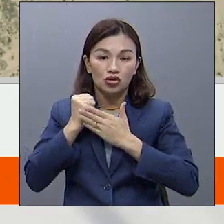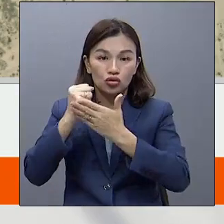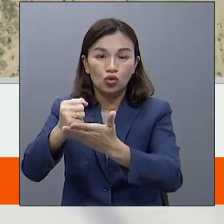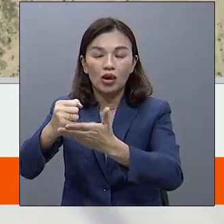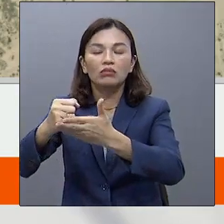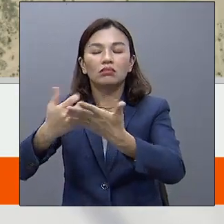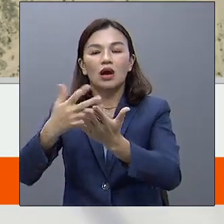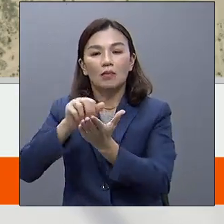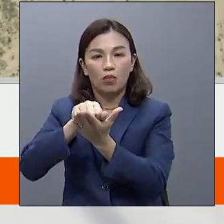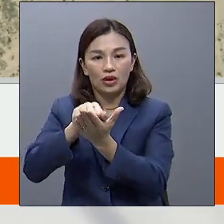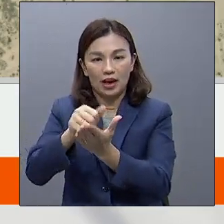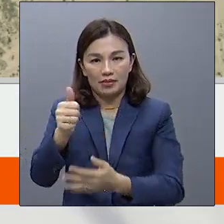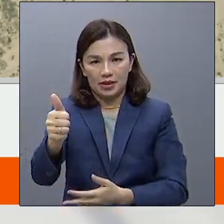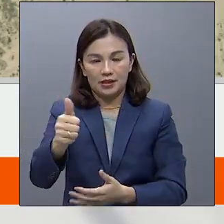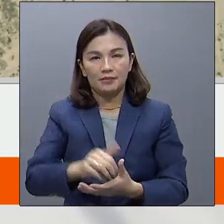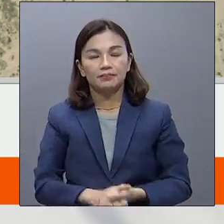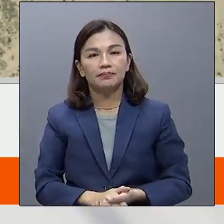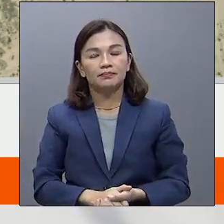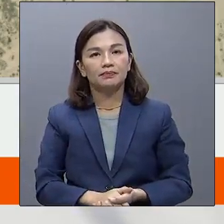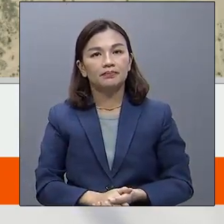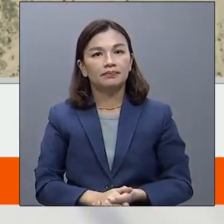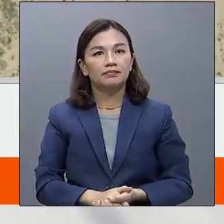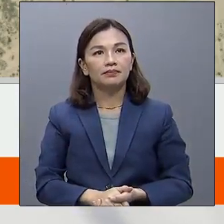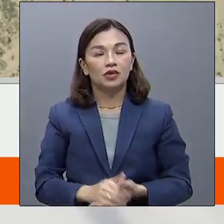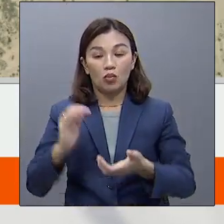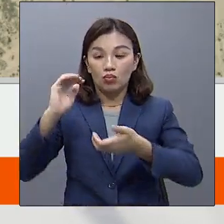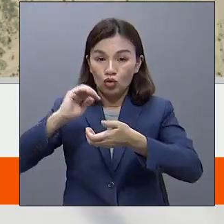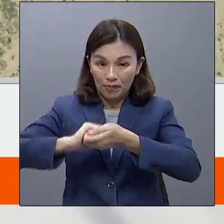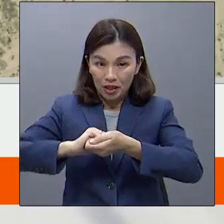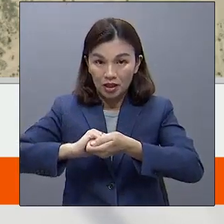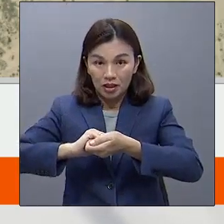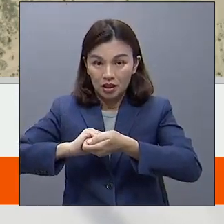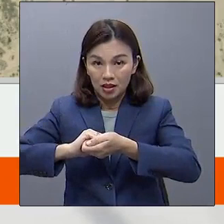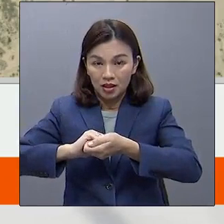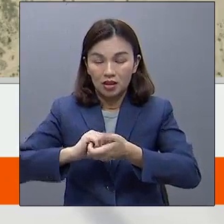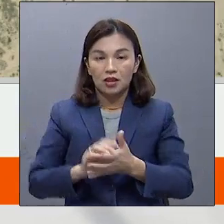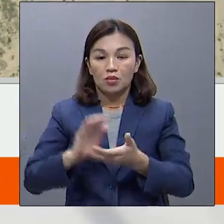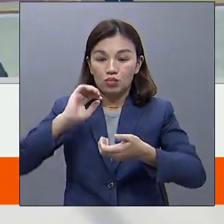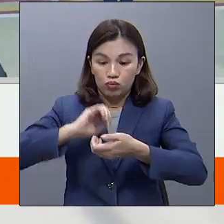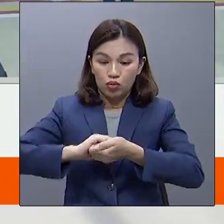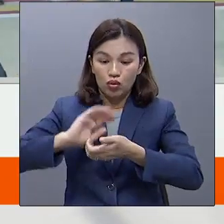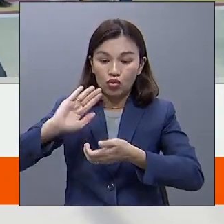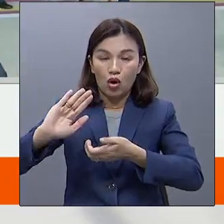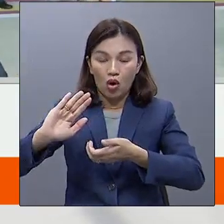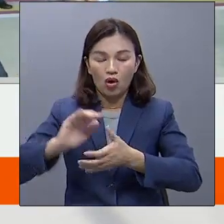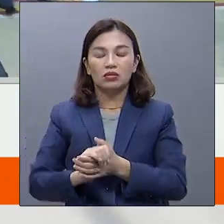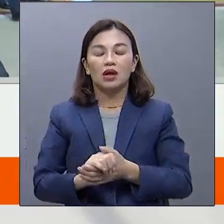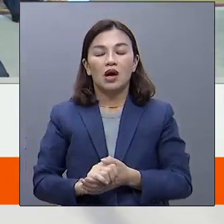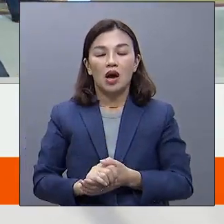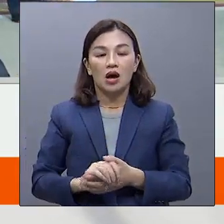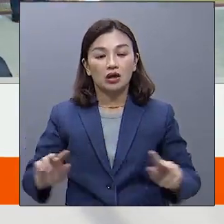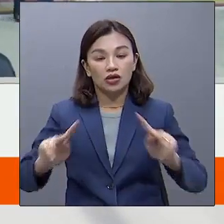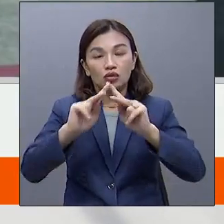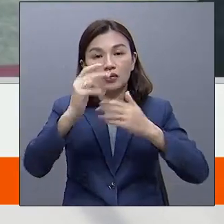นะครับอย่างดีนะครับแล้วก็ให้เอ่อความร่วมมือกับทางตรงกับต่างประเทศแล้วส่วนใหญ่